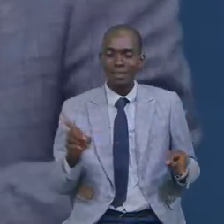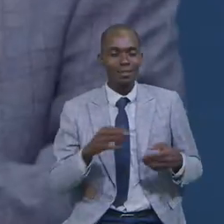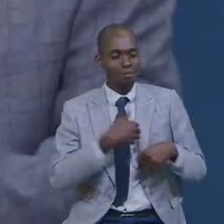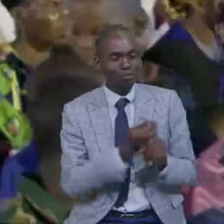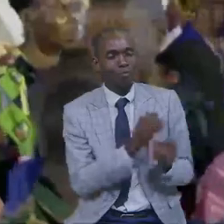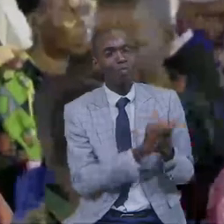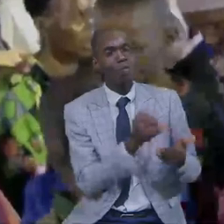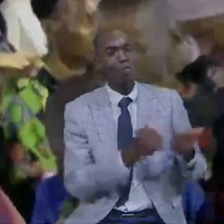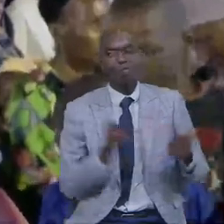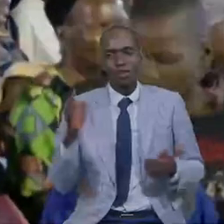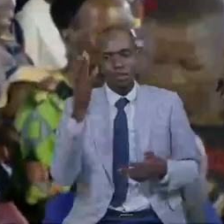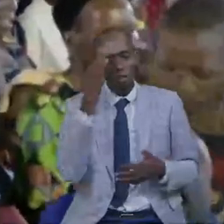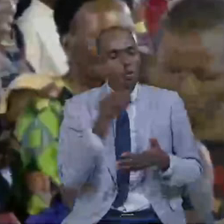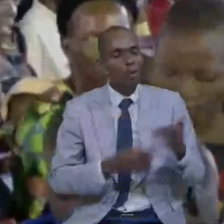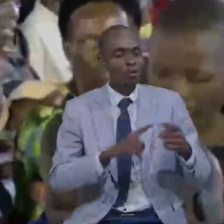toucher